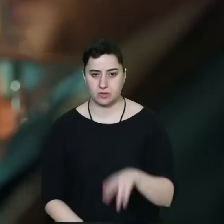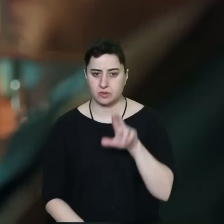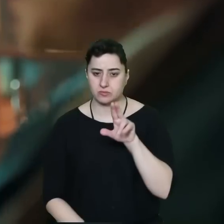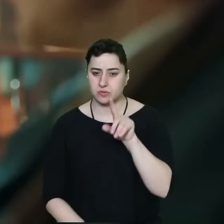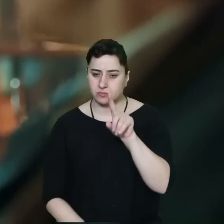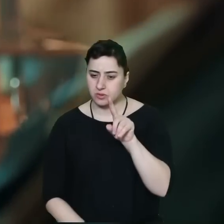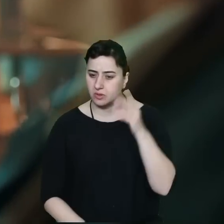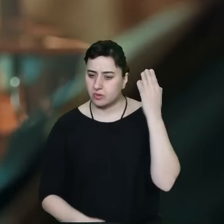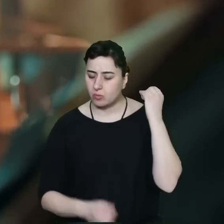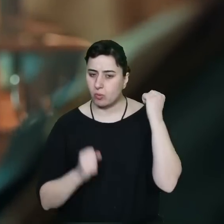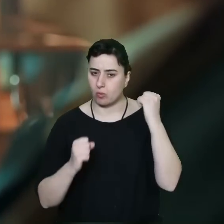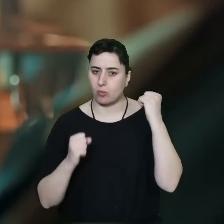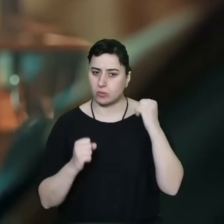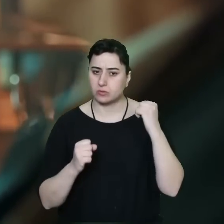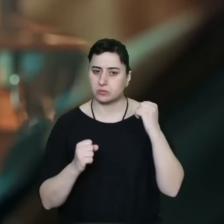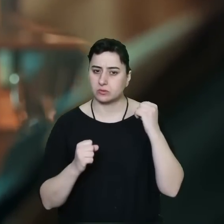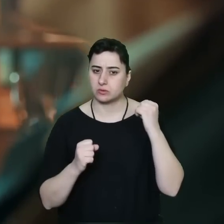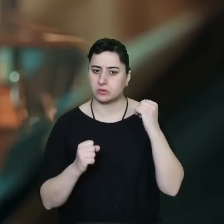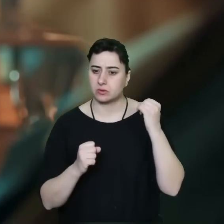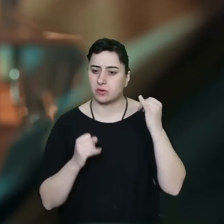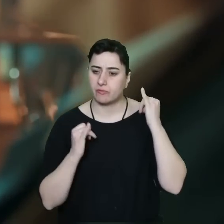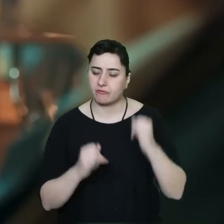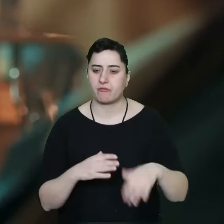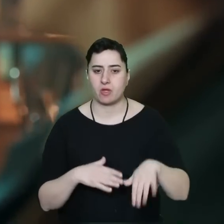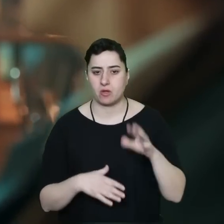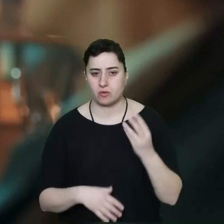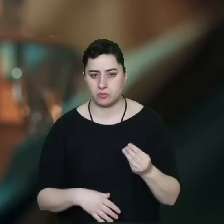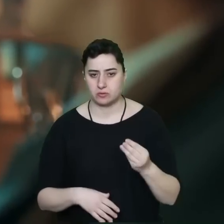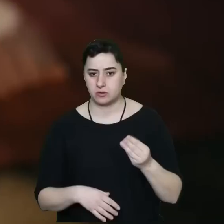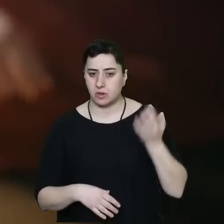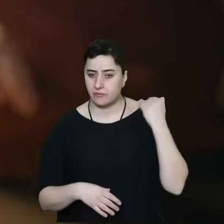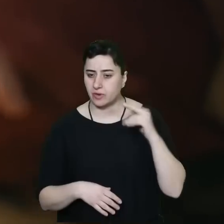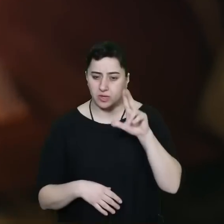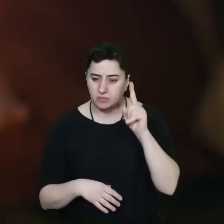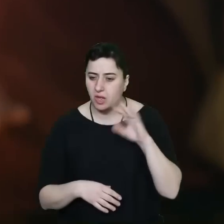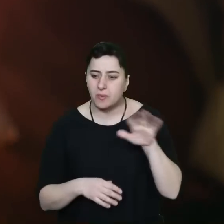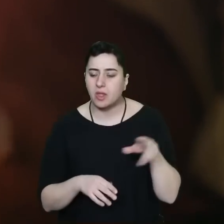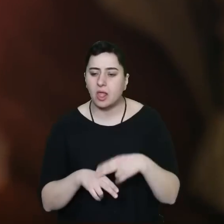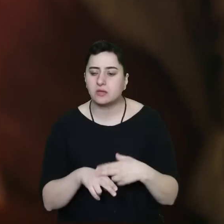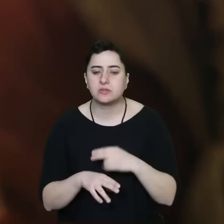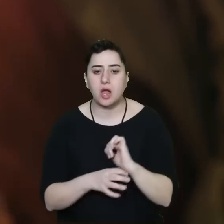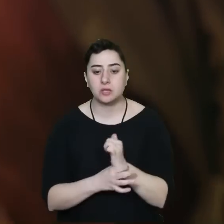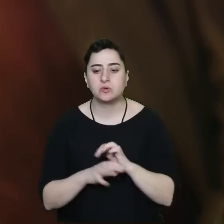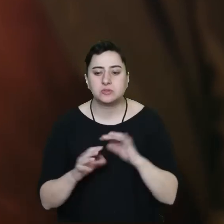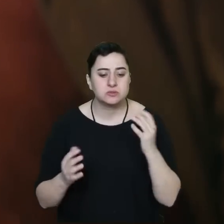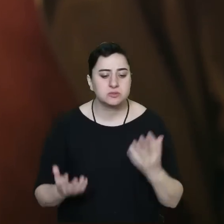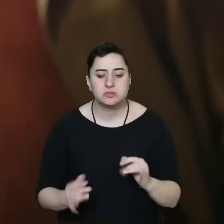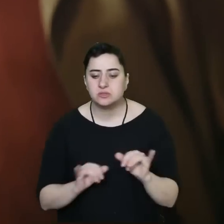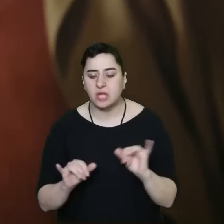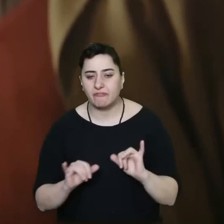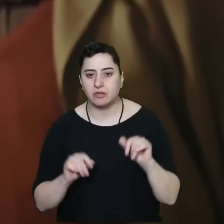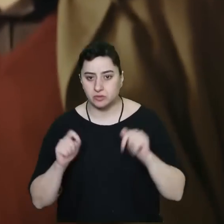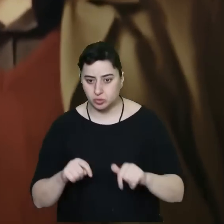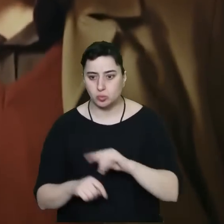71'deki provokasyonun daha beterine maruz kaldılar çünkü. O dönem herkes acemiydi, provokatörler bile.